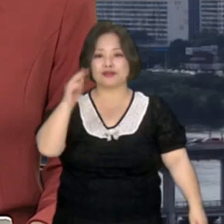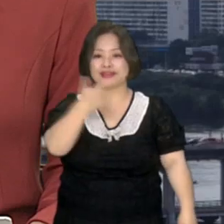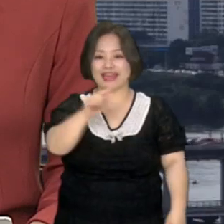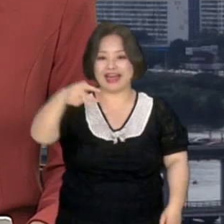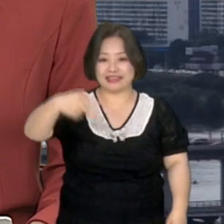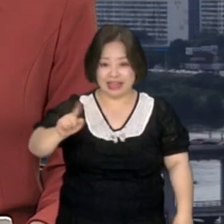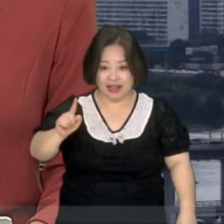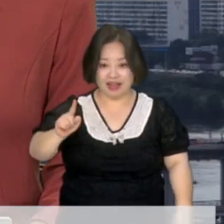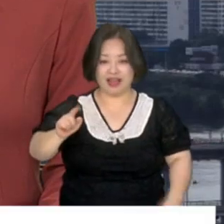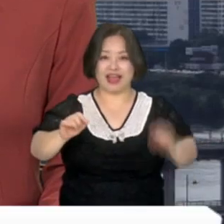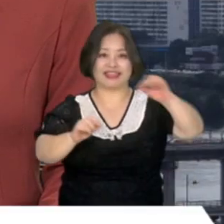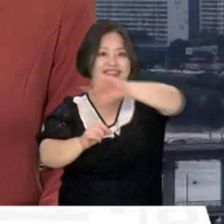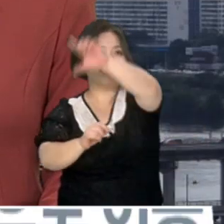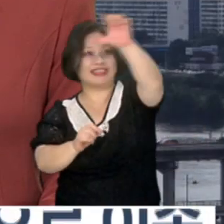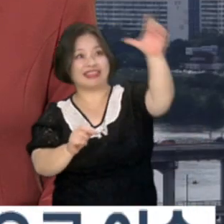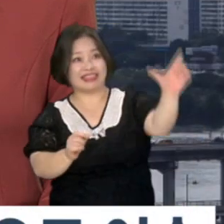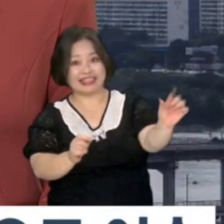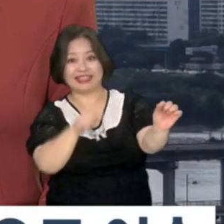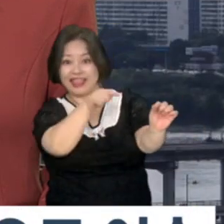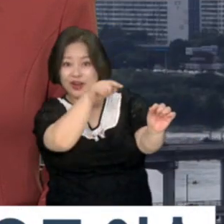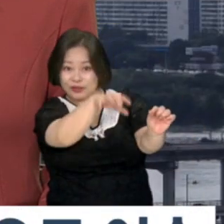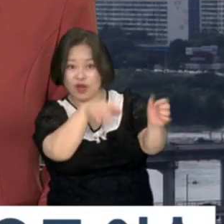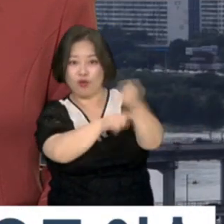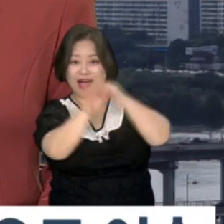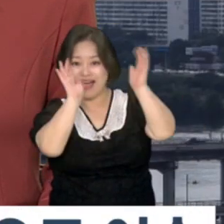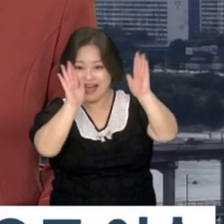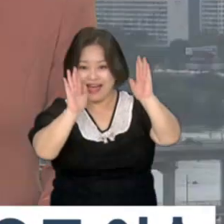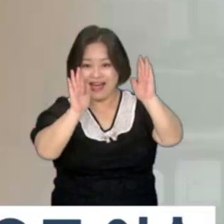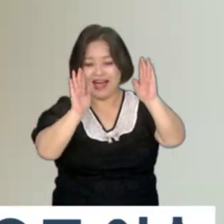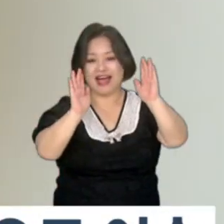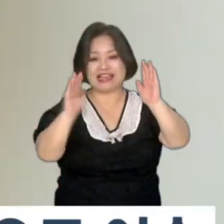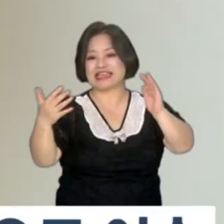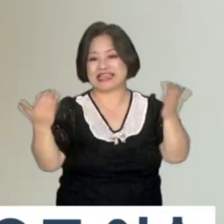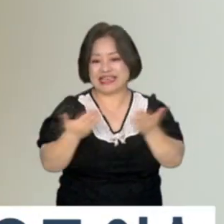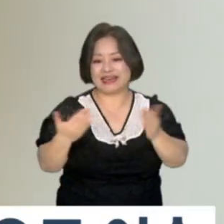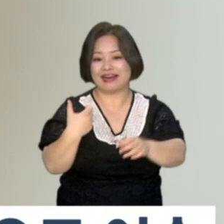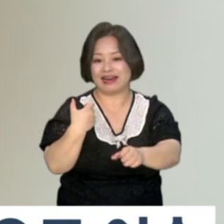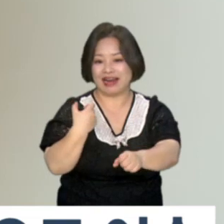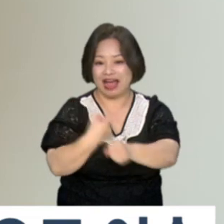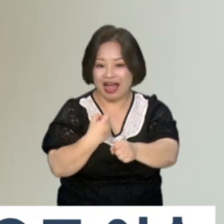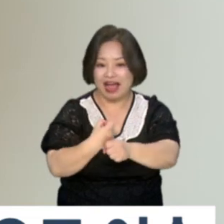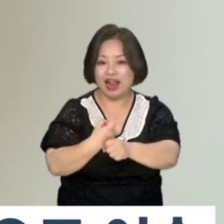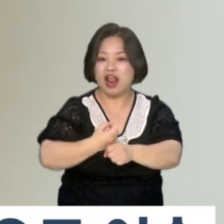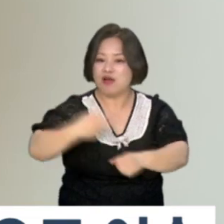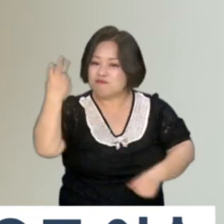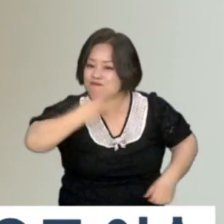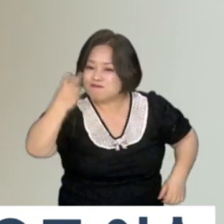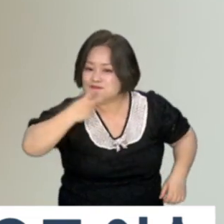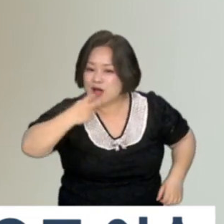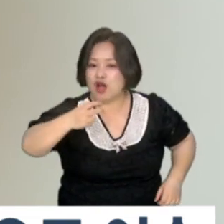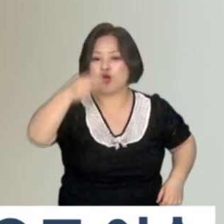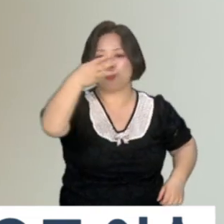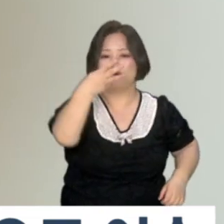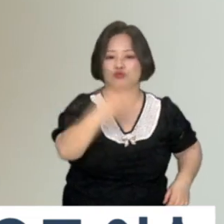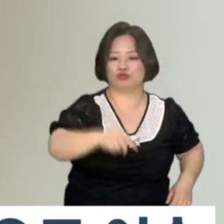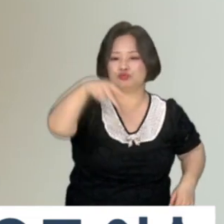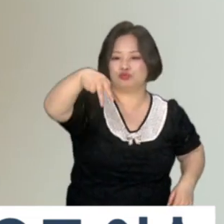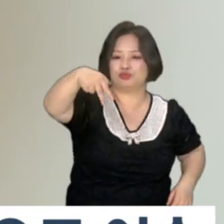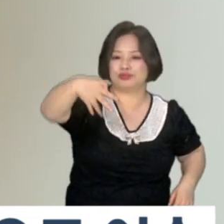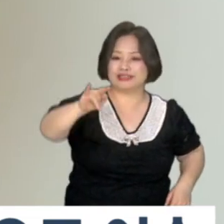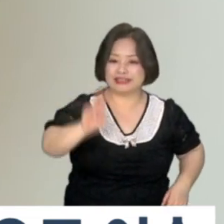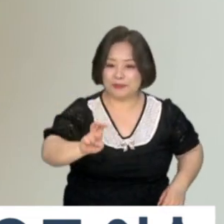미국 나사의 달착륙선에 실려 과학 임무를 수행할 달 우주 환경 모니터 루셀미 미국으로 이송됩니다